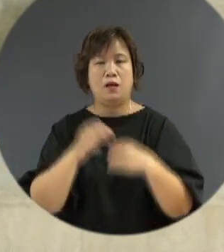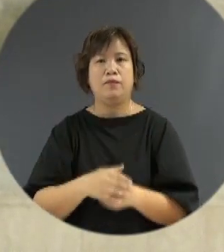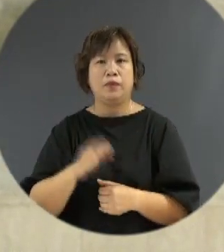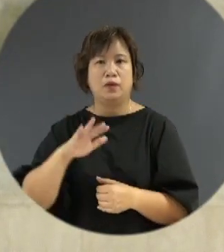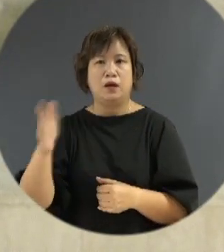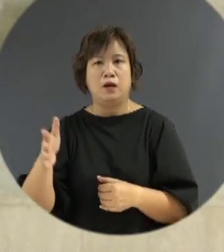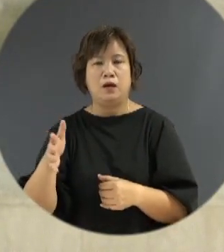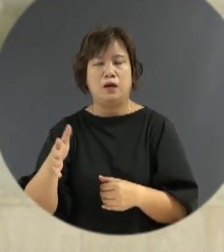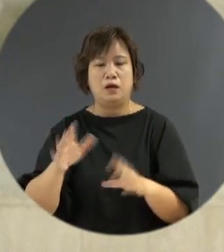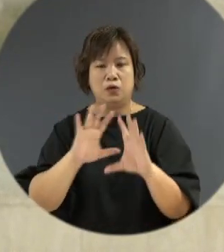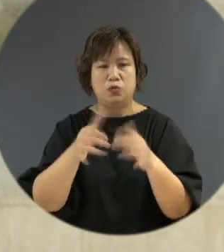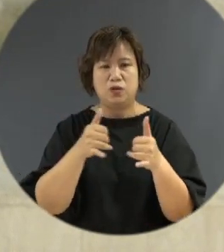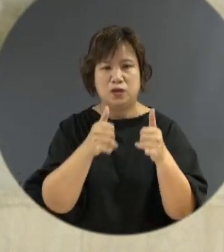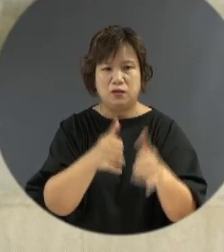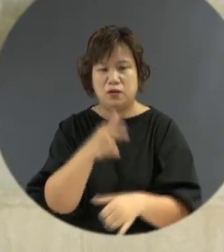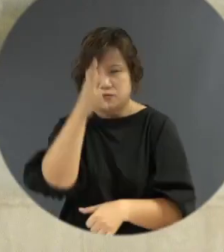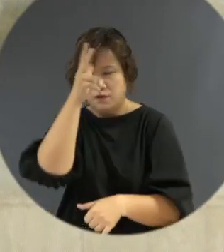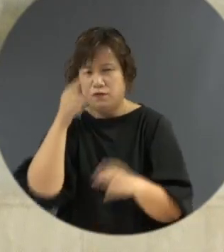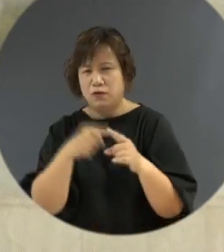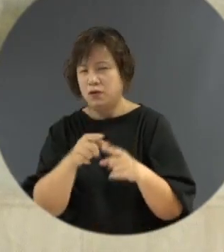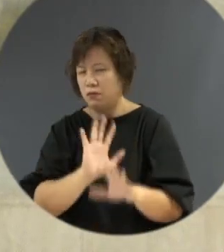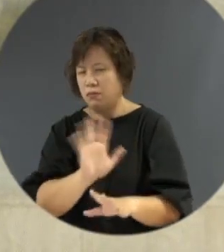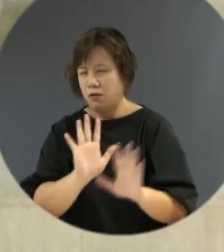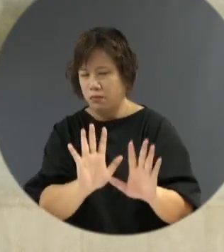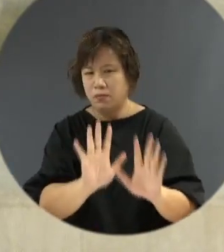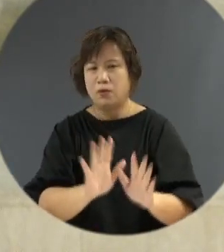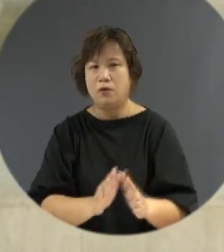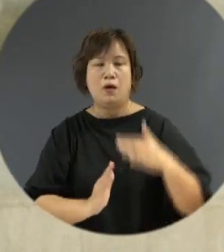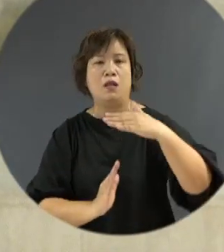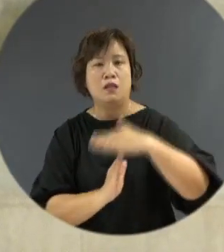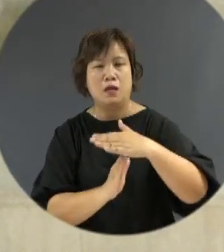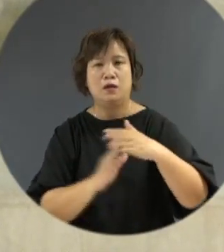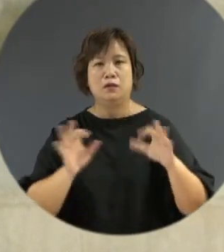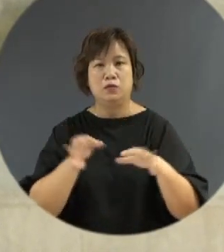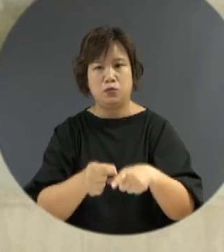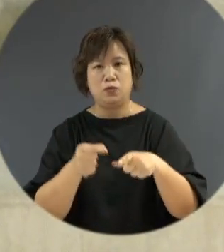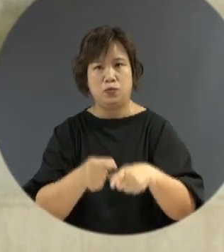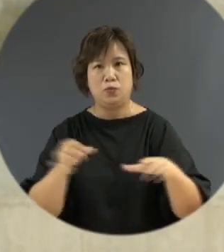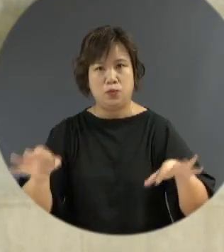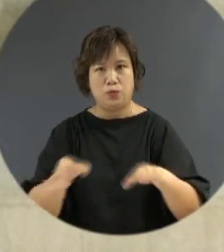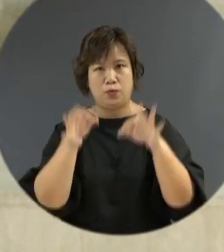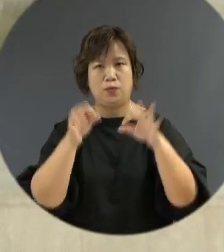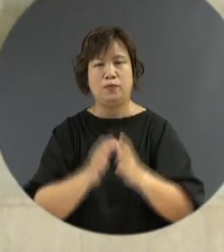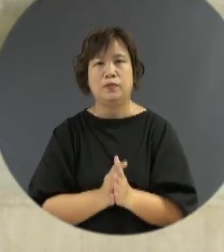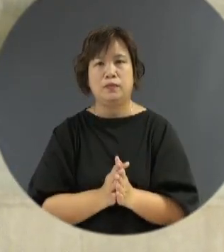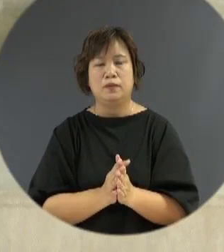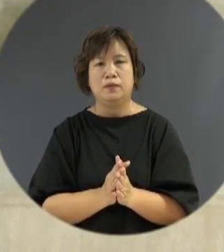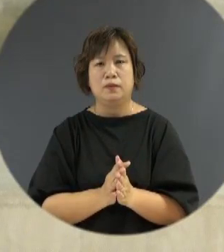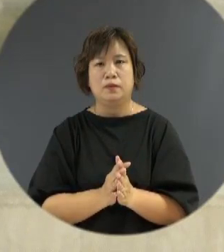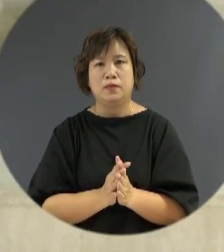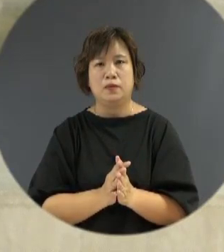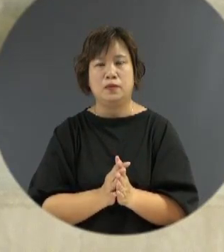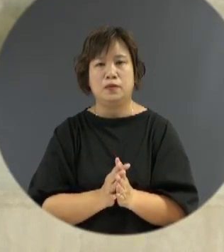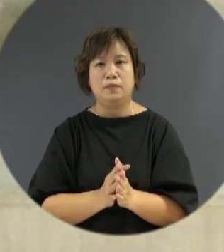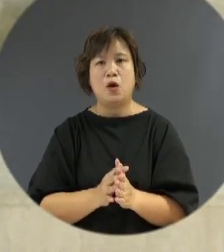随团的一位官员劝了，禁止他公开举行弥撒。胡书记